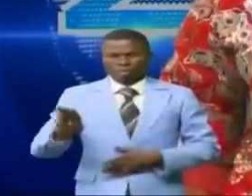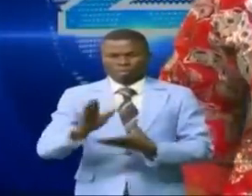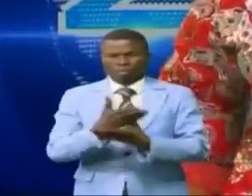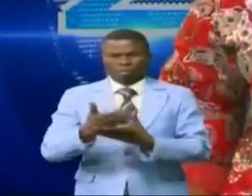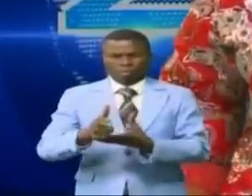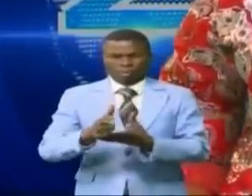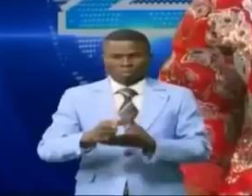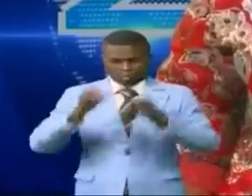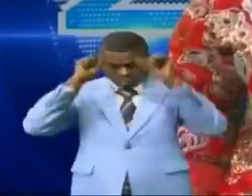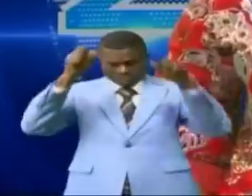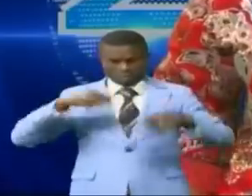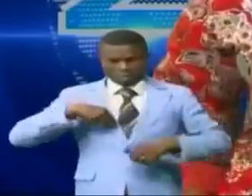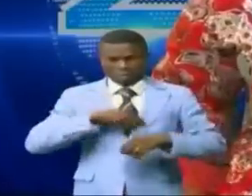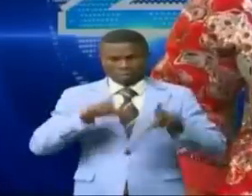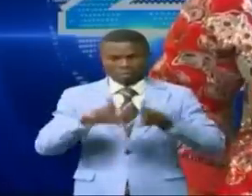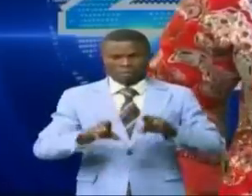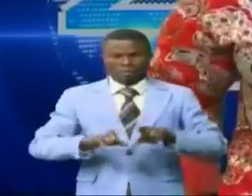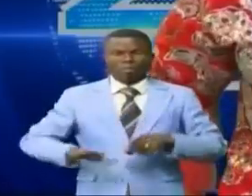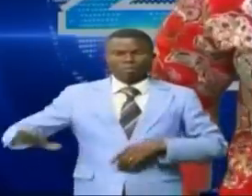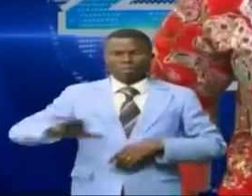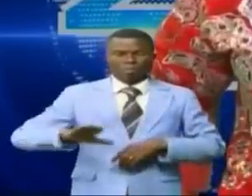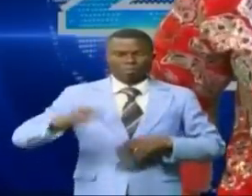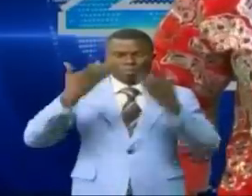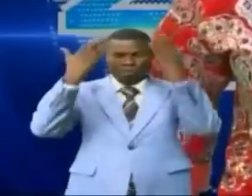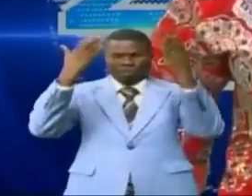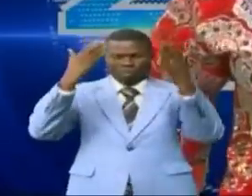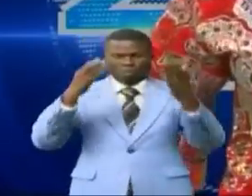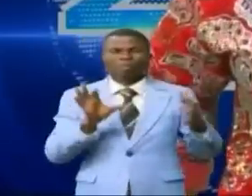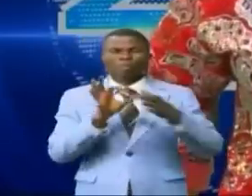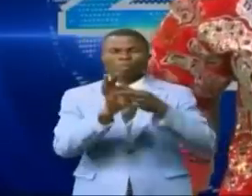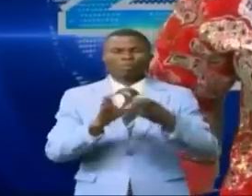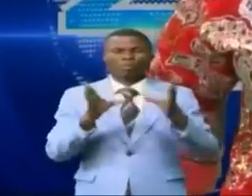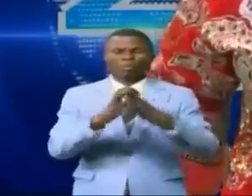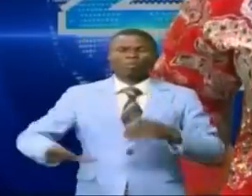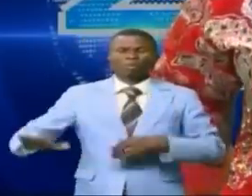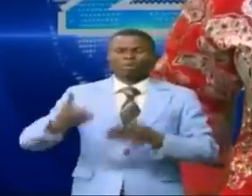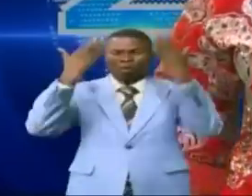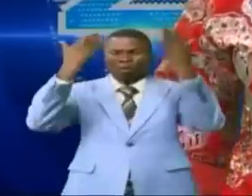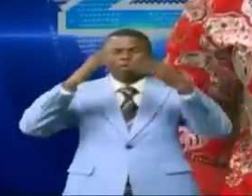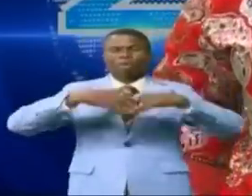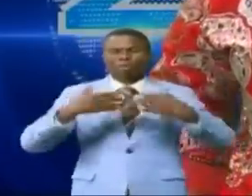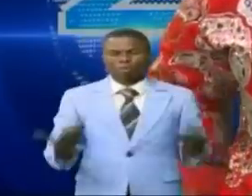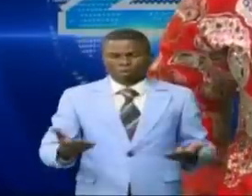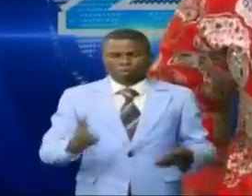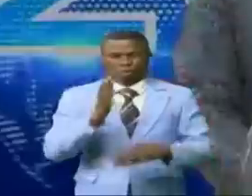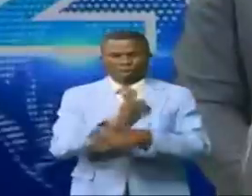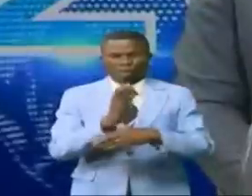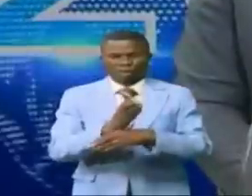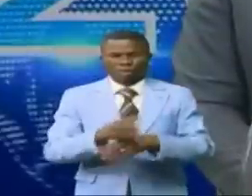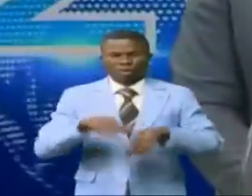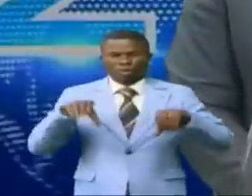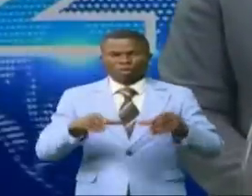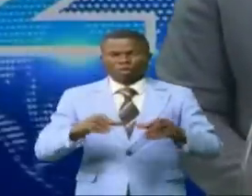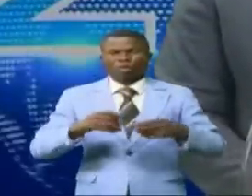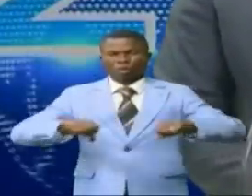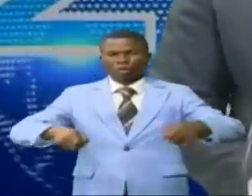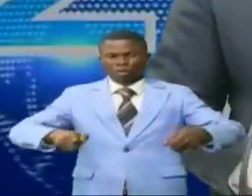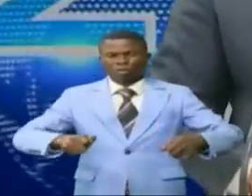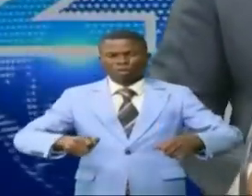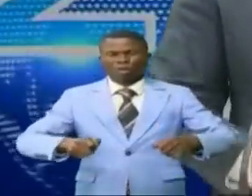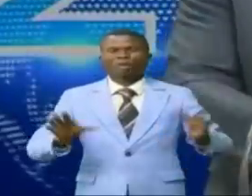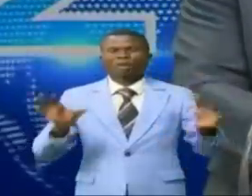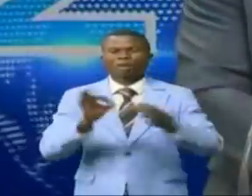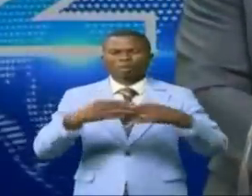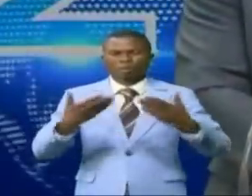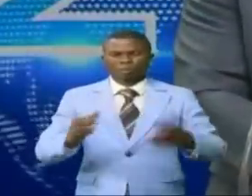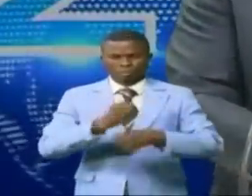notre président et le président zambien. Comment est-ce que vous collaborez avec la Zambie, vous, le conseil congolais de la batterie? En fait, il est